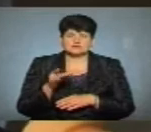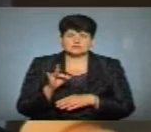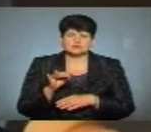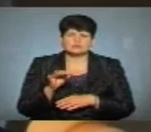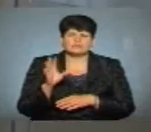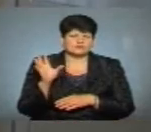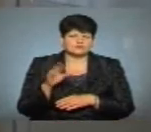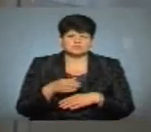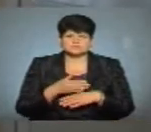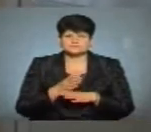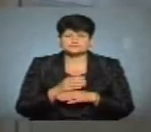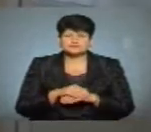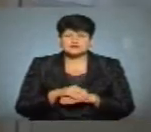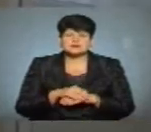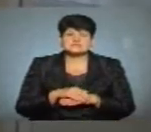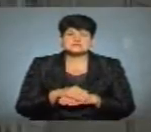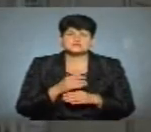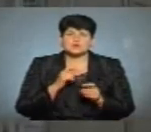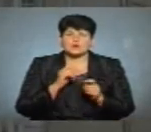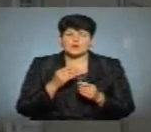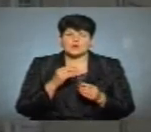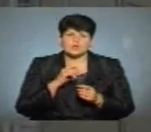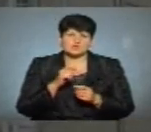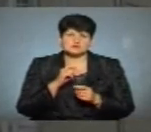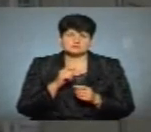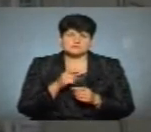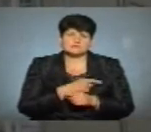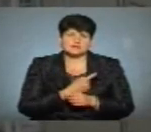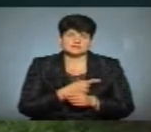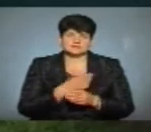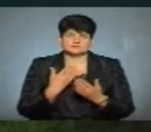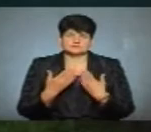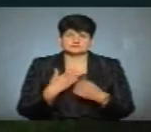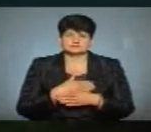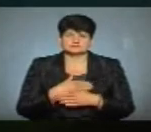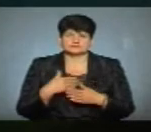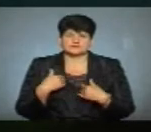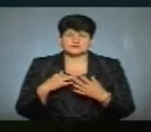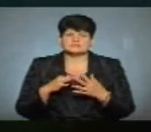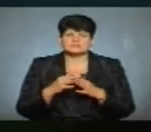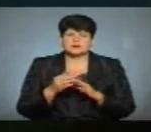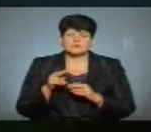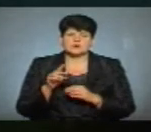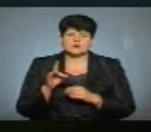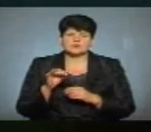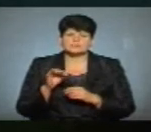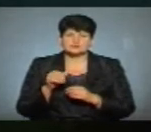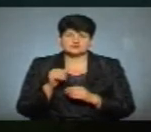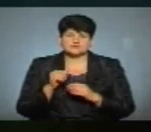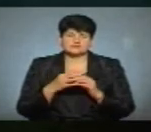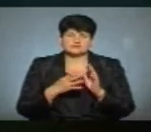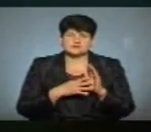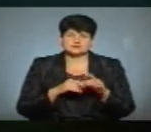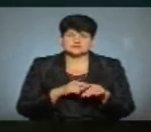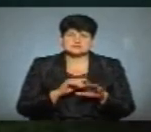що й побіт. З кореспондентами на камеру медики, які лікують хлопця, говорити відмовилися. Я у селі Прошова. Тут вчора близько 19-ї